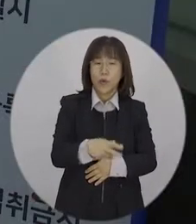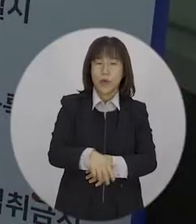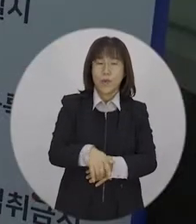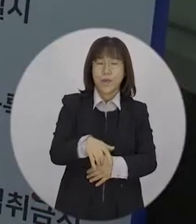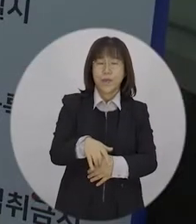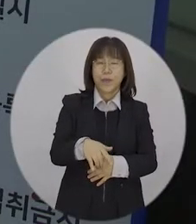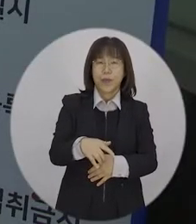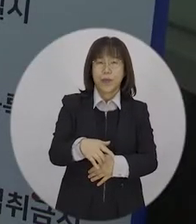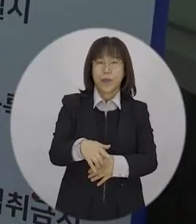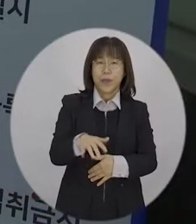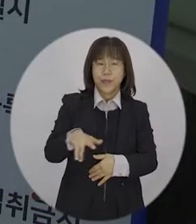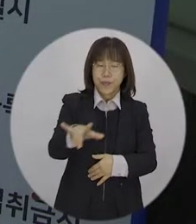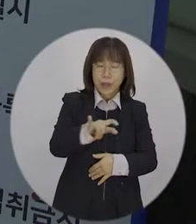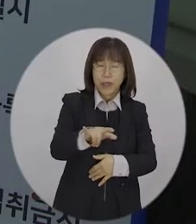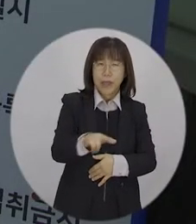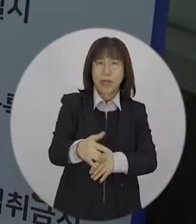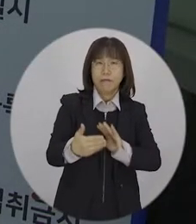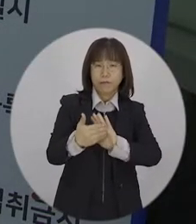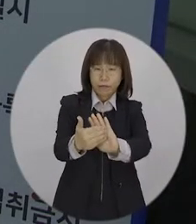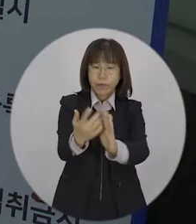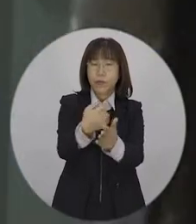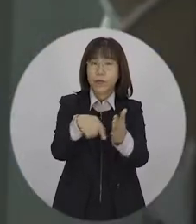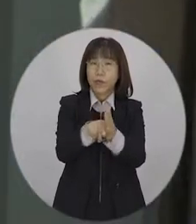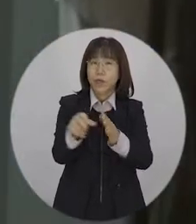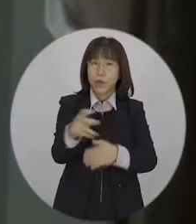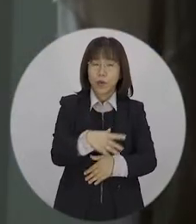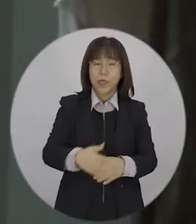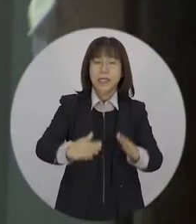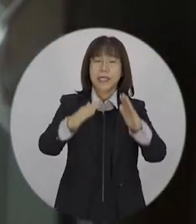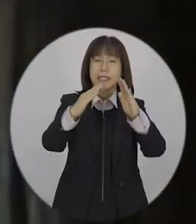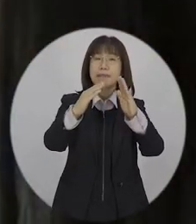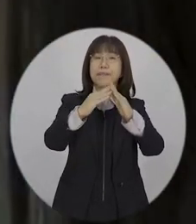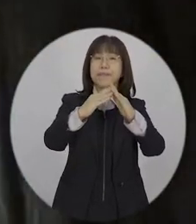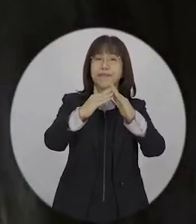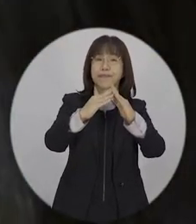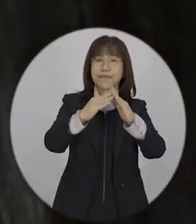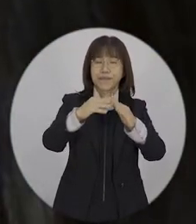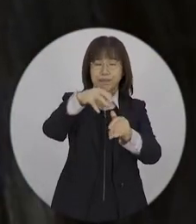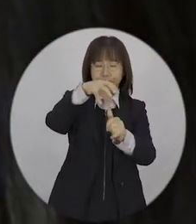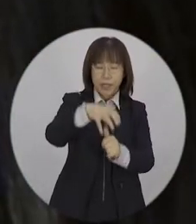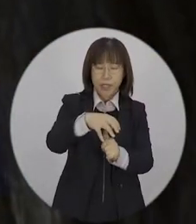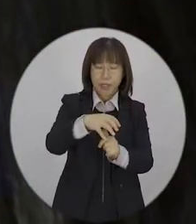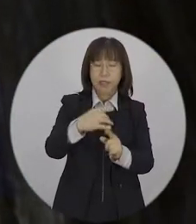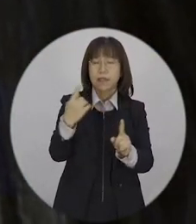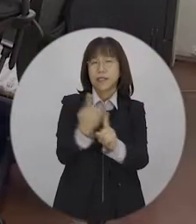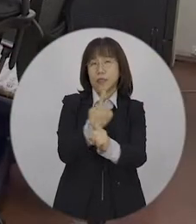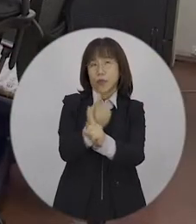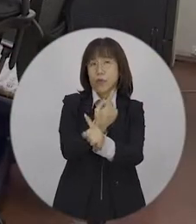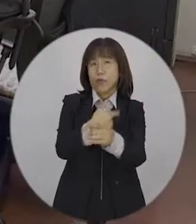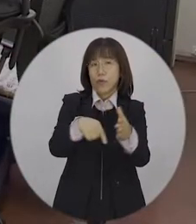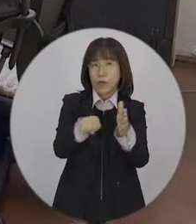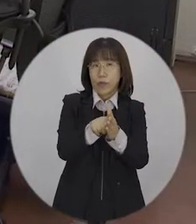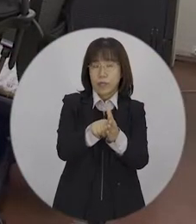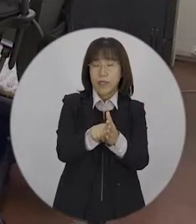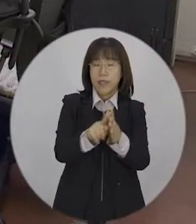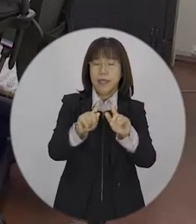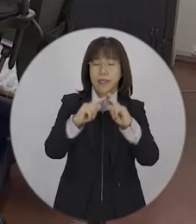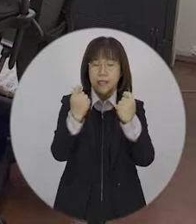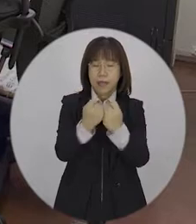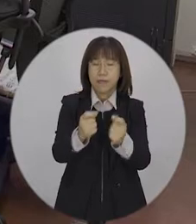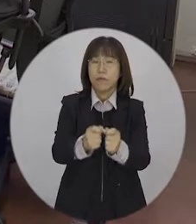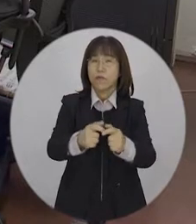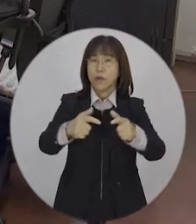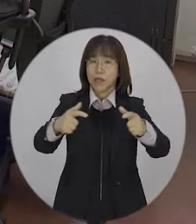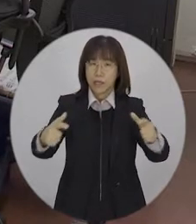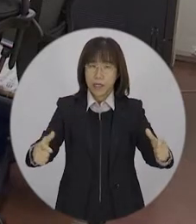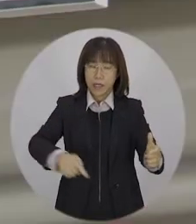수치 공부도 강화합니다 또 안정적인 제 탭 치료 관리를 위한 재택 치료 관리 팀 확대와 응급환자